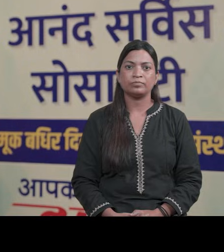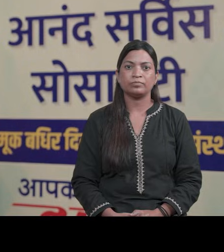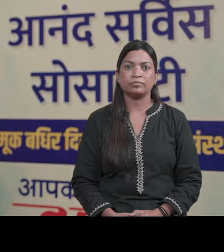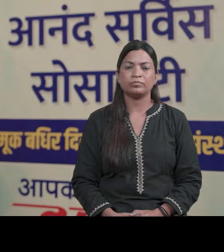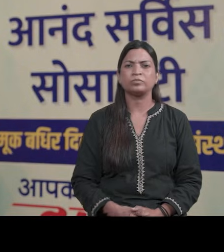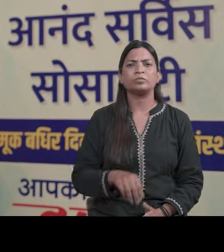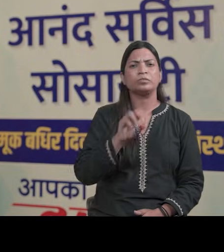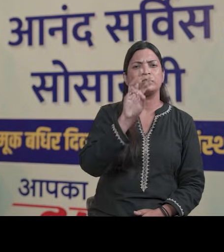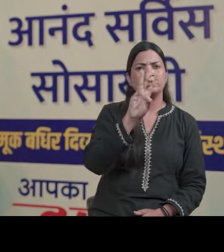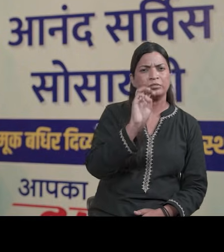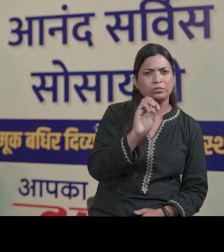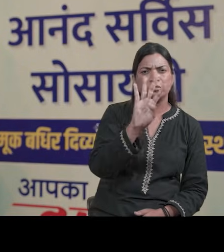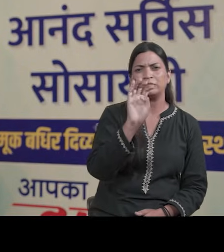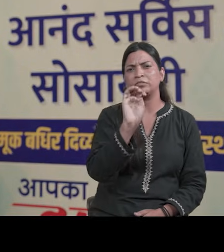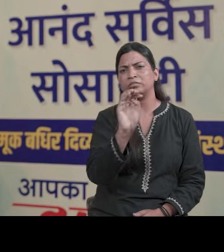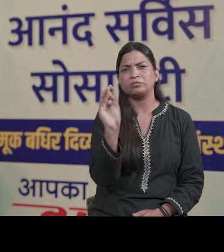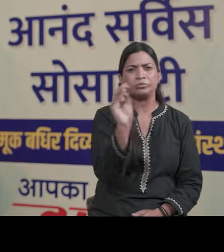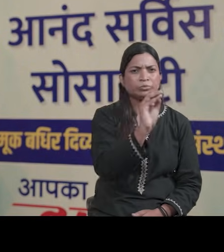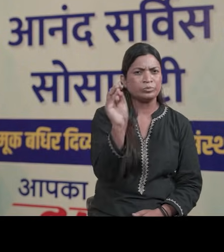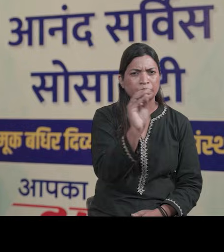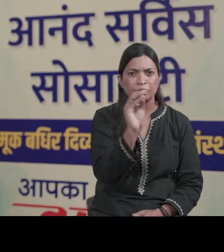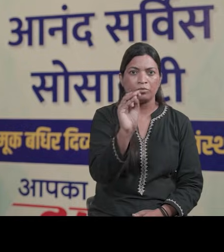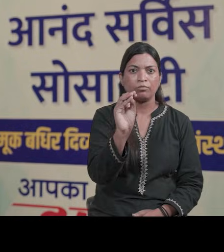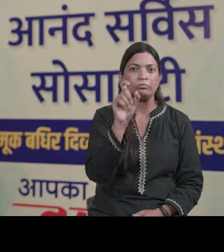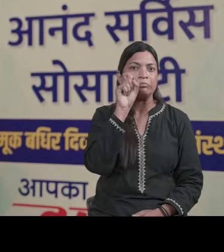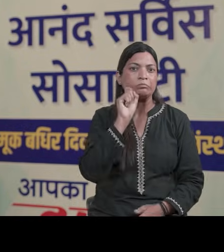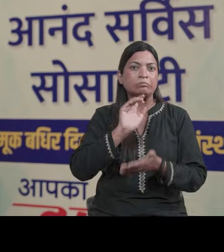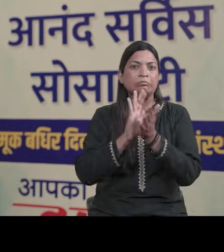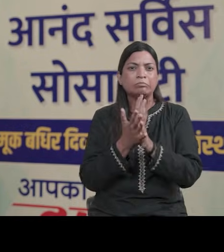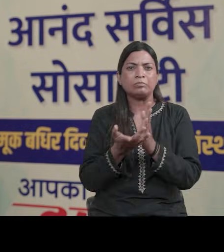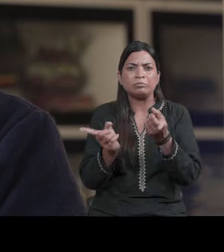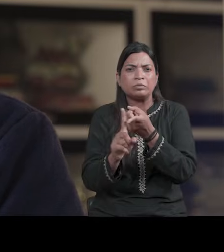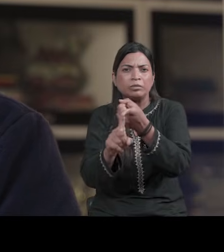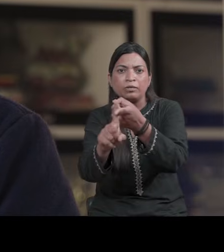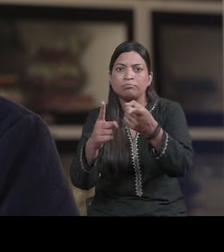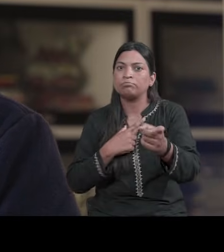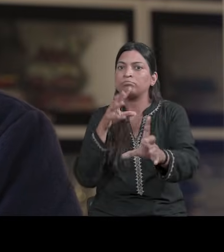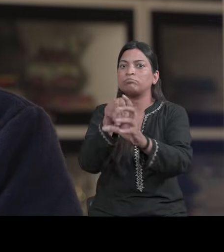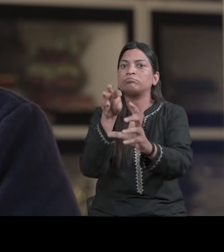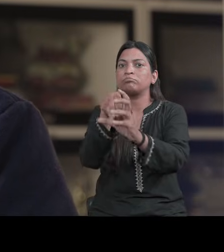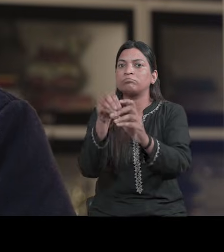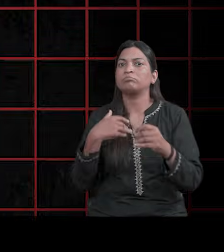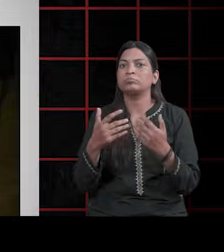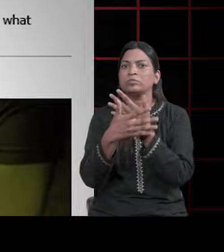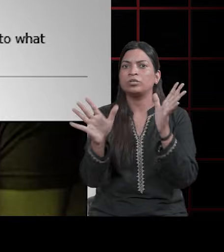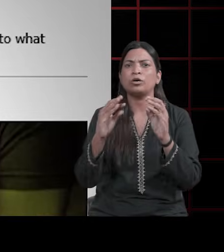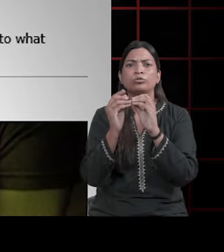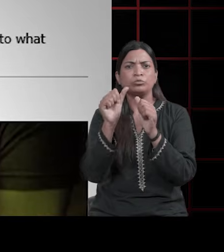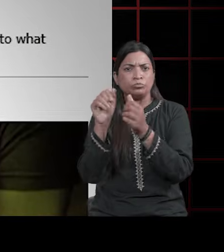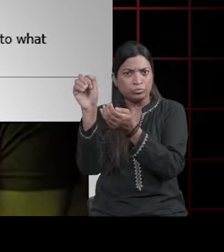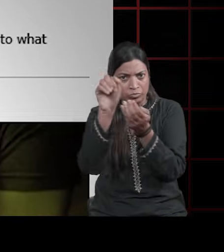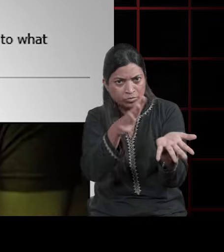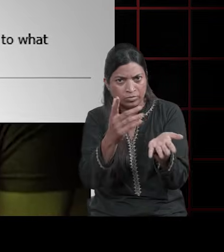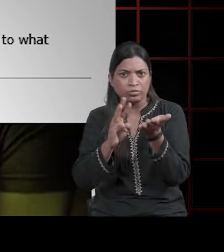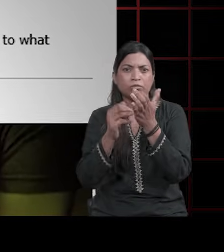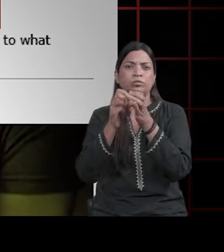3 से 4 हज़ार केसेस हमने रेप के अटेंड करे हैं अभी तक। उसमें बुआ का लड़का, चाचा का लड़का,